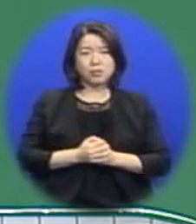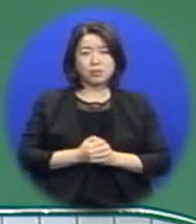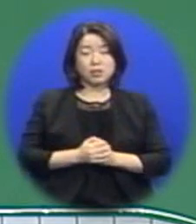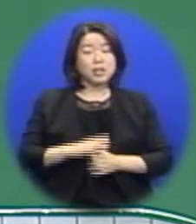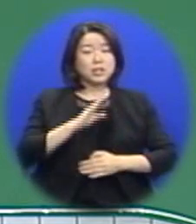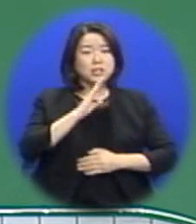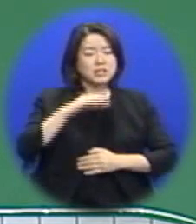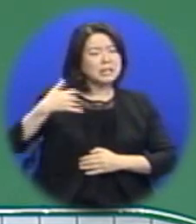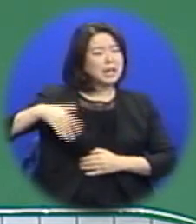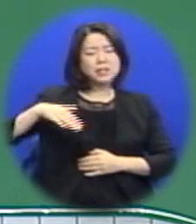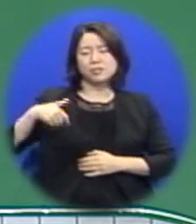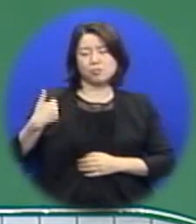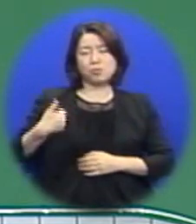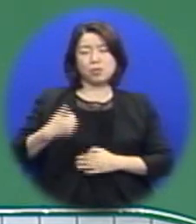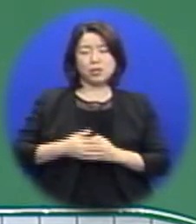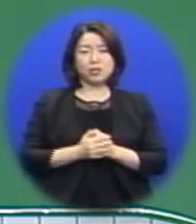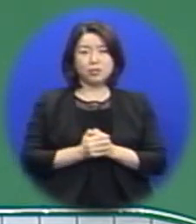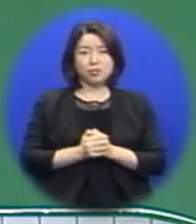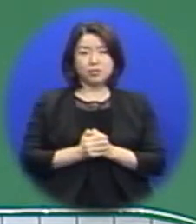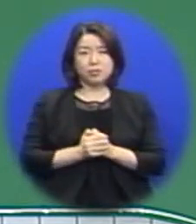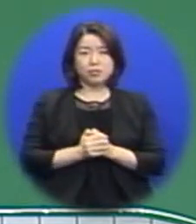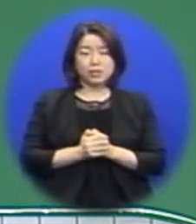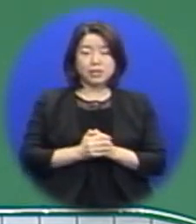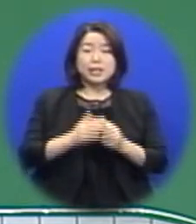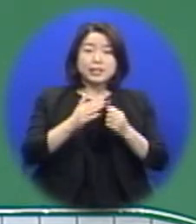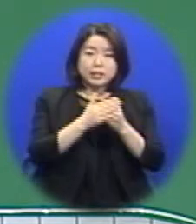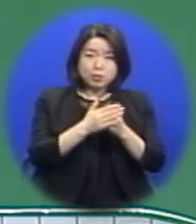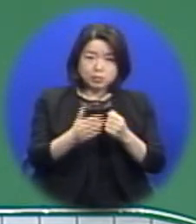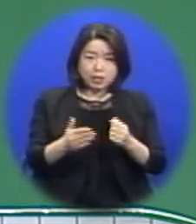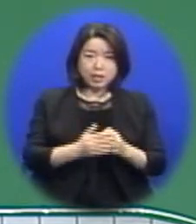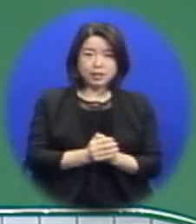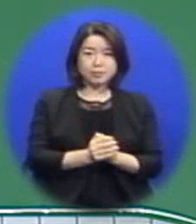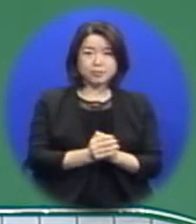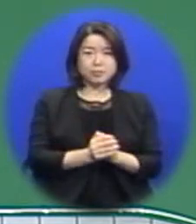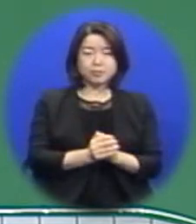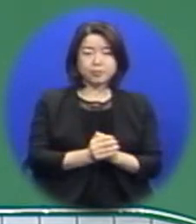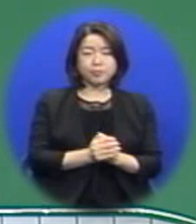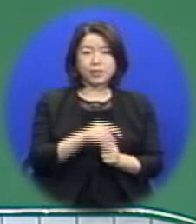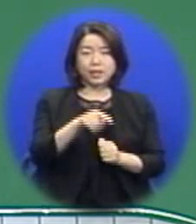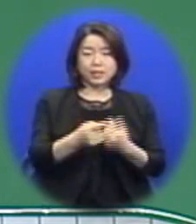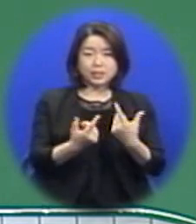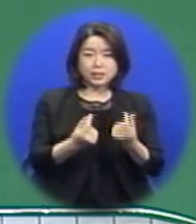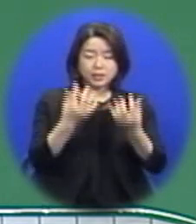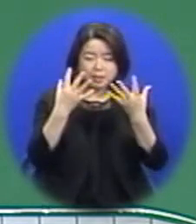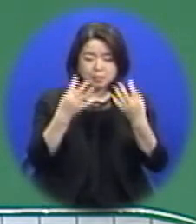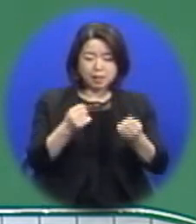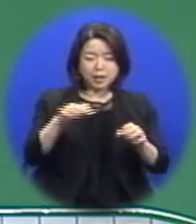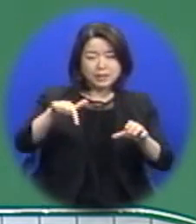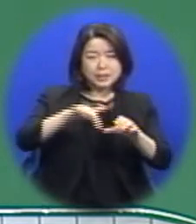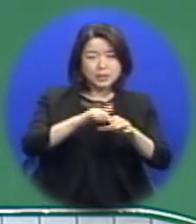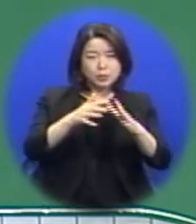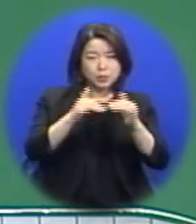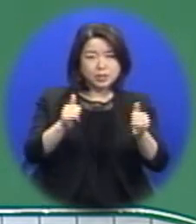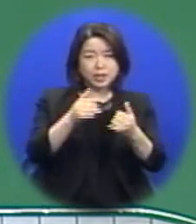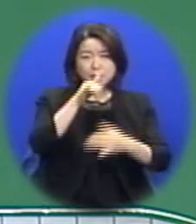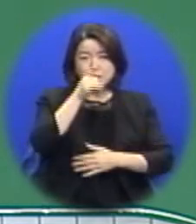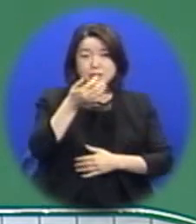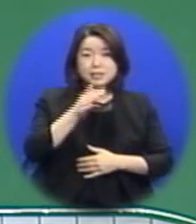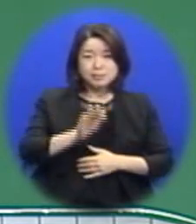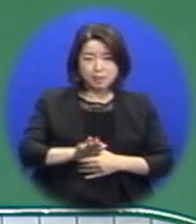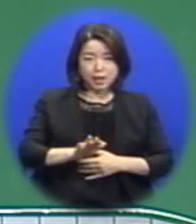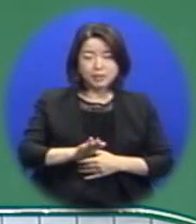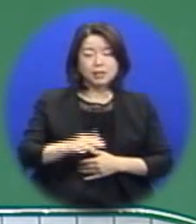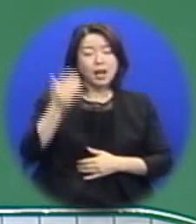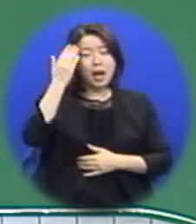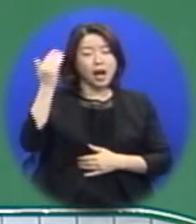진짜를 아직도 모르는 거죠. 그래서 이렇게 많은 기독교인들이 있음에도 불구하고